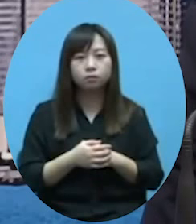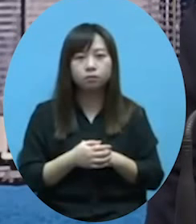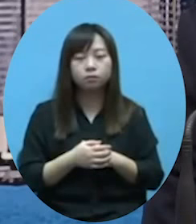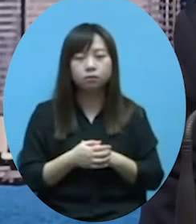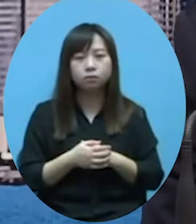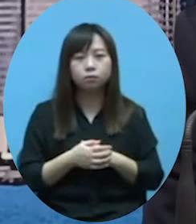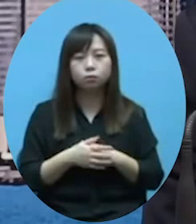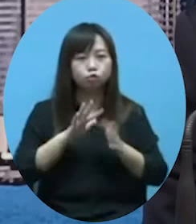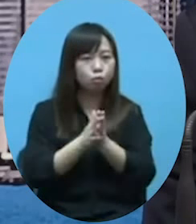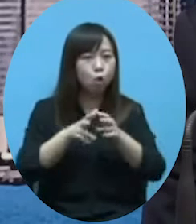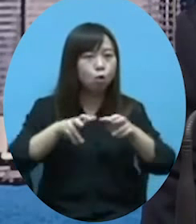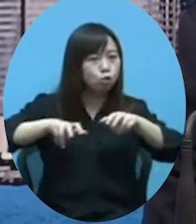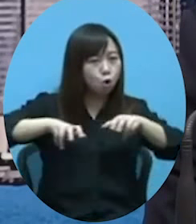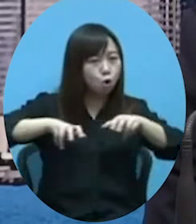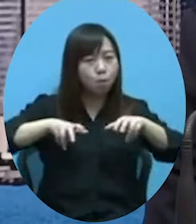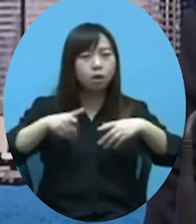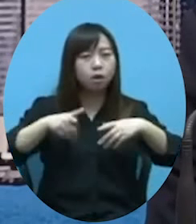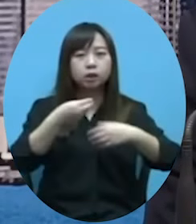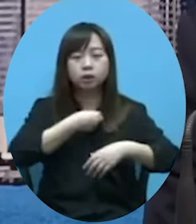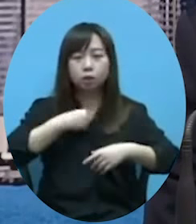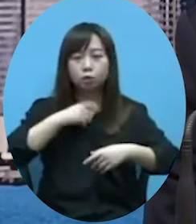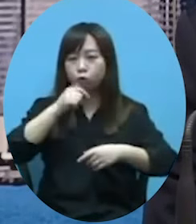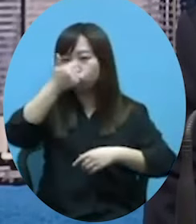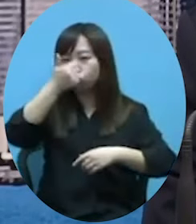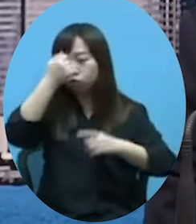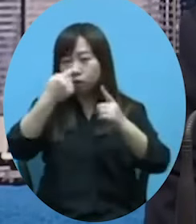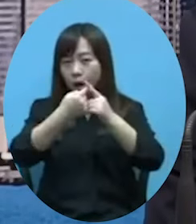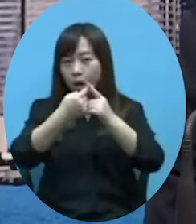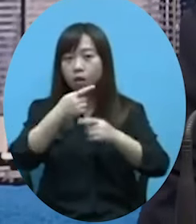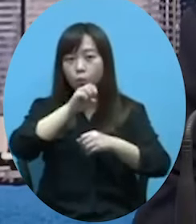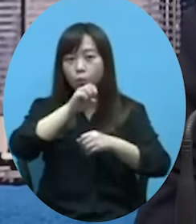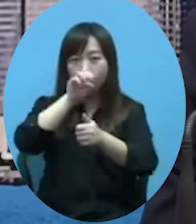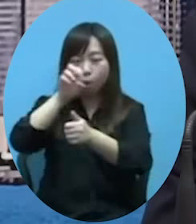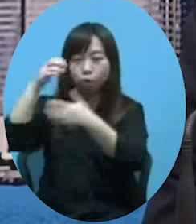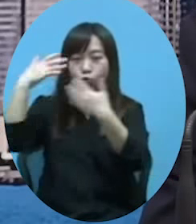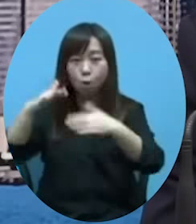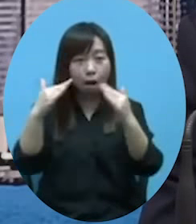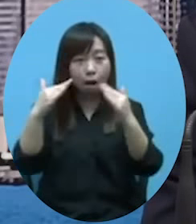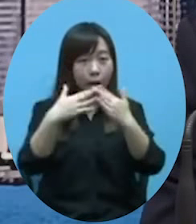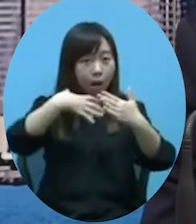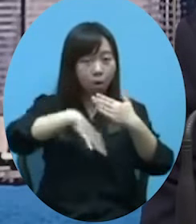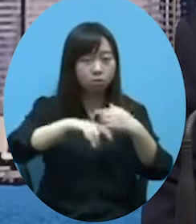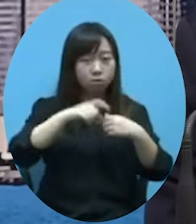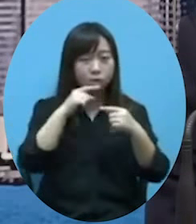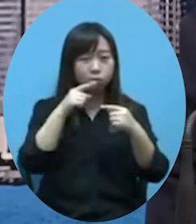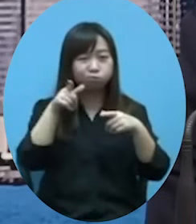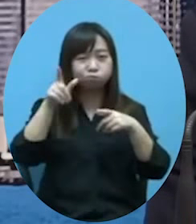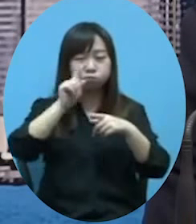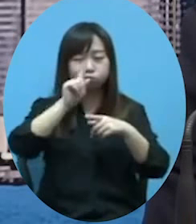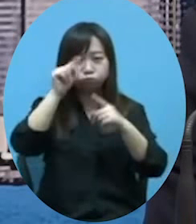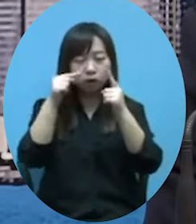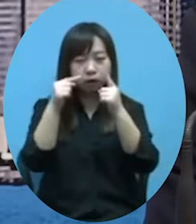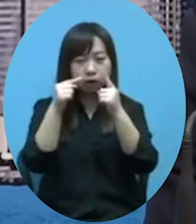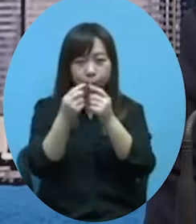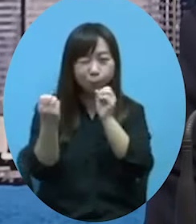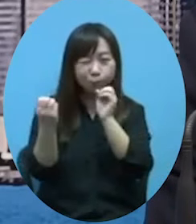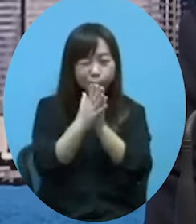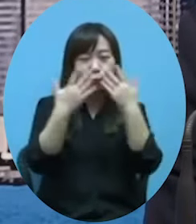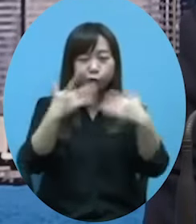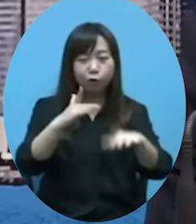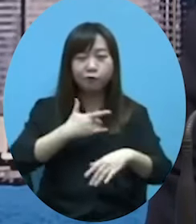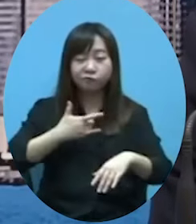獸醫通知獸醫以及所有的主人特別如果他們是家裏有人感染到這個病